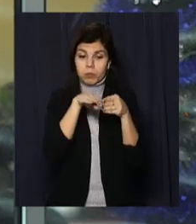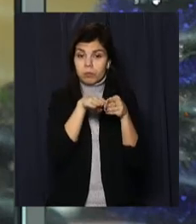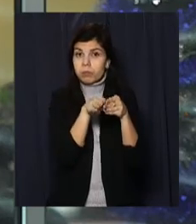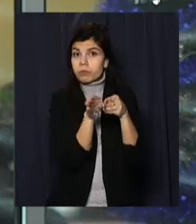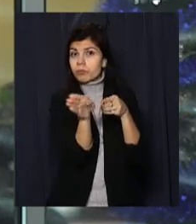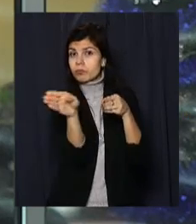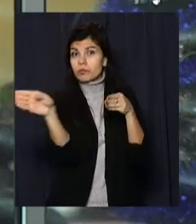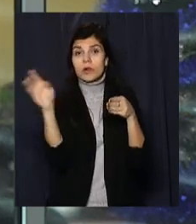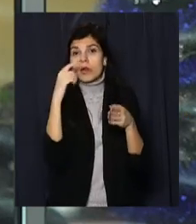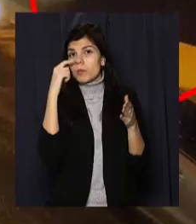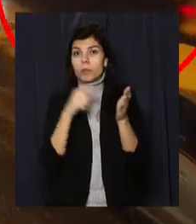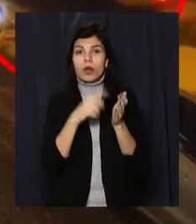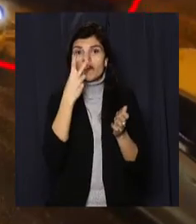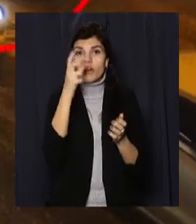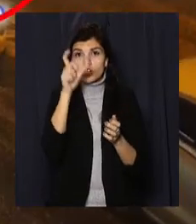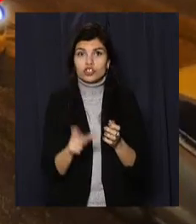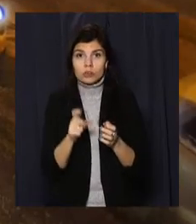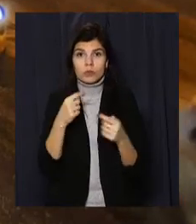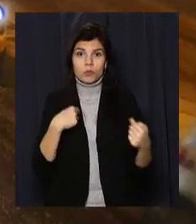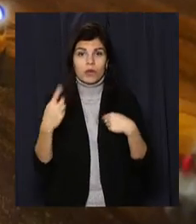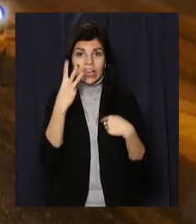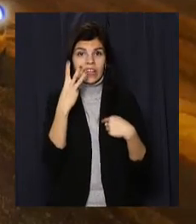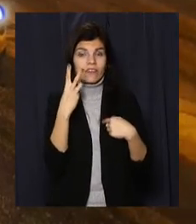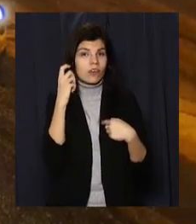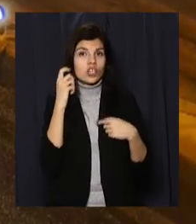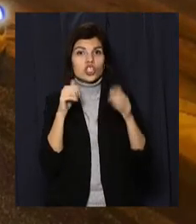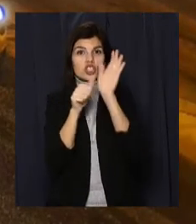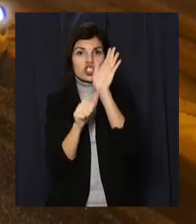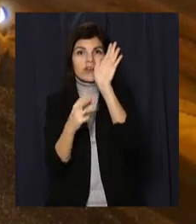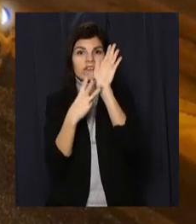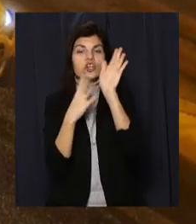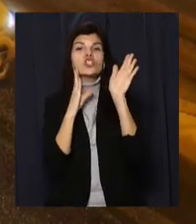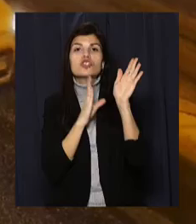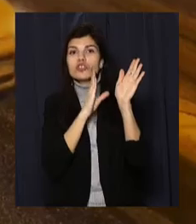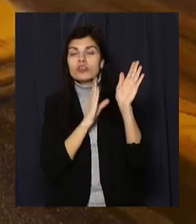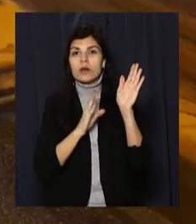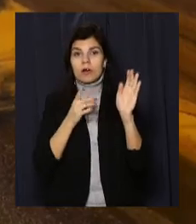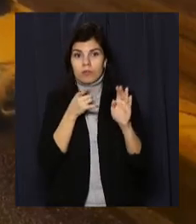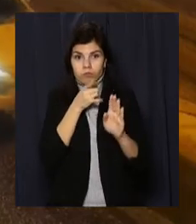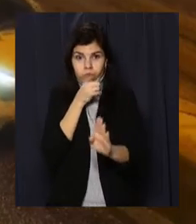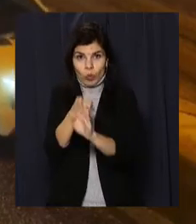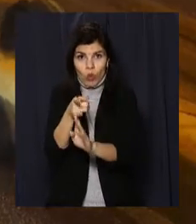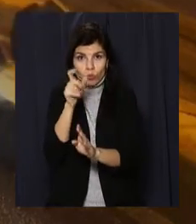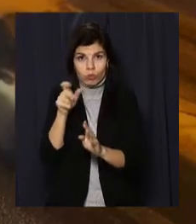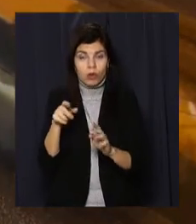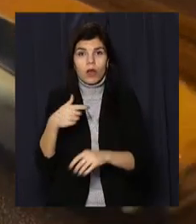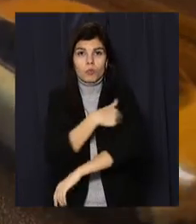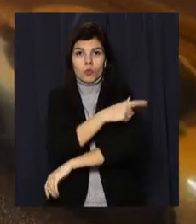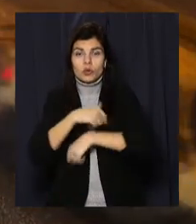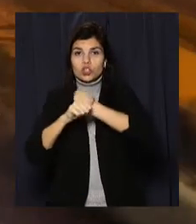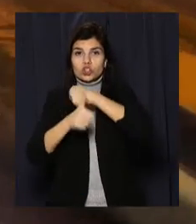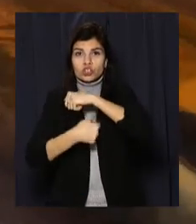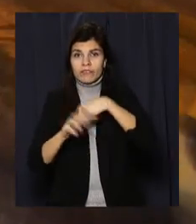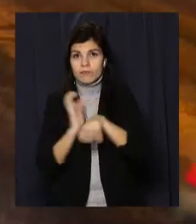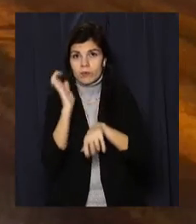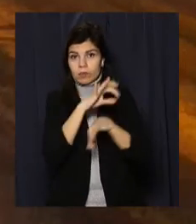люди. Постраждали двоє – 32-річний чоловік та 68-річна жінка. Їх ушпиталили до 16-ї лікарні.